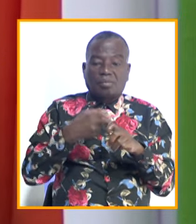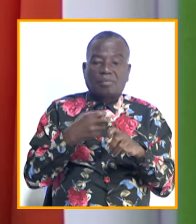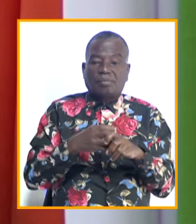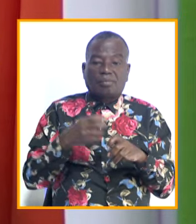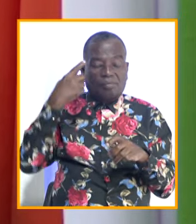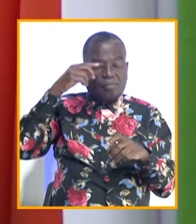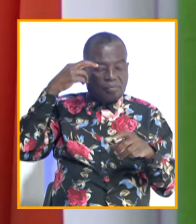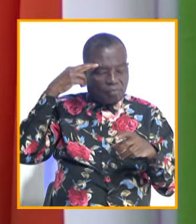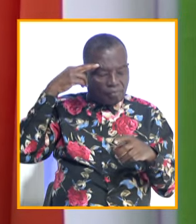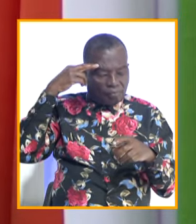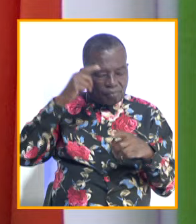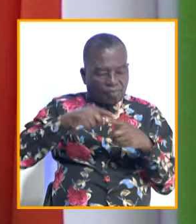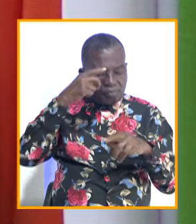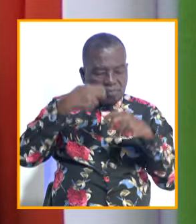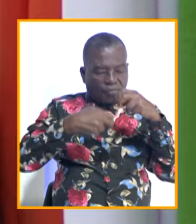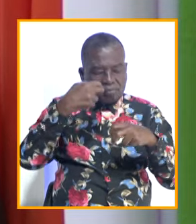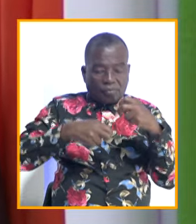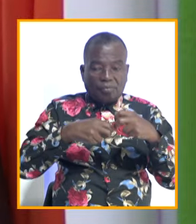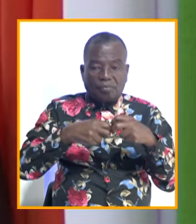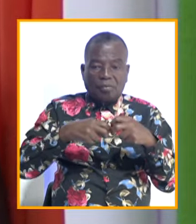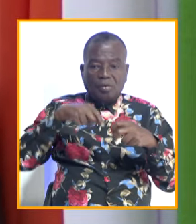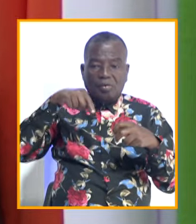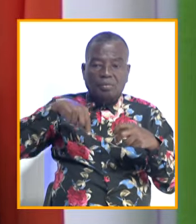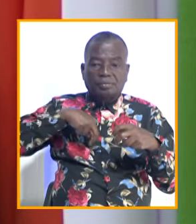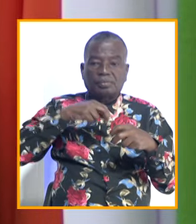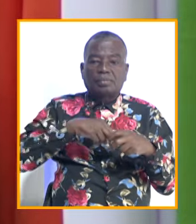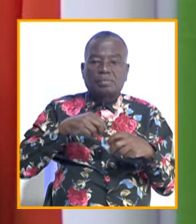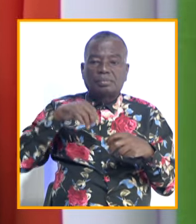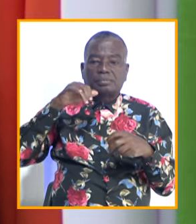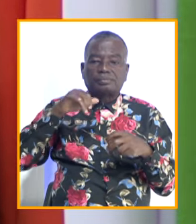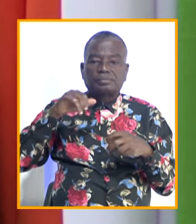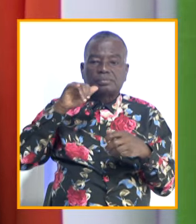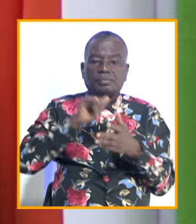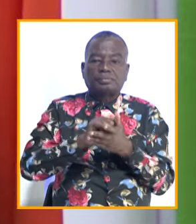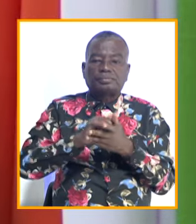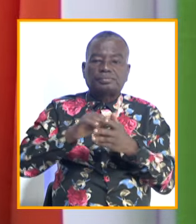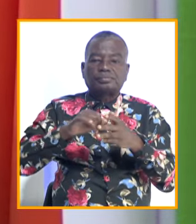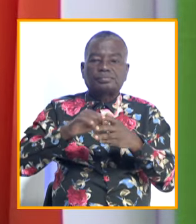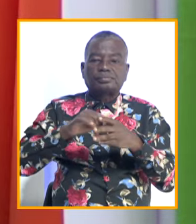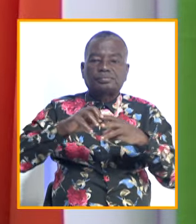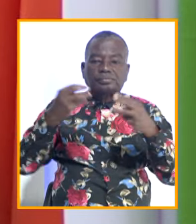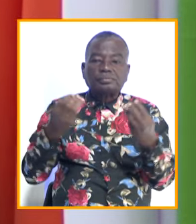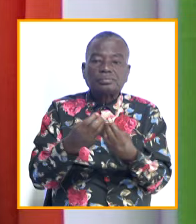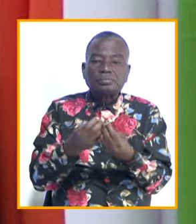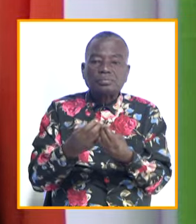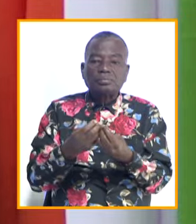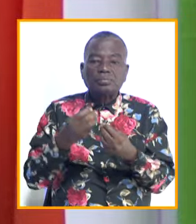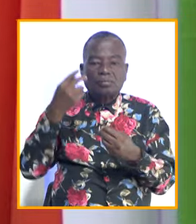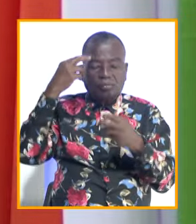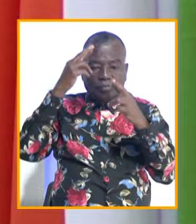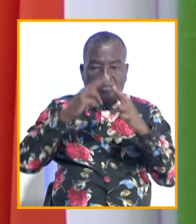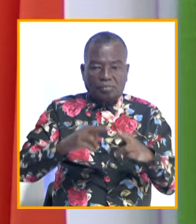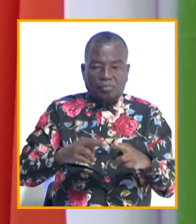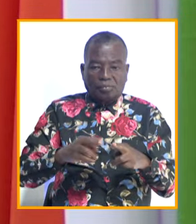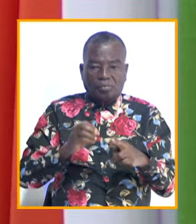de réfléchir à cette problématique que se tient cet atelier qui vise à sensibiliser les assujettis au respect